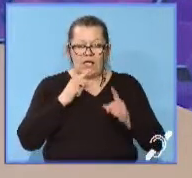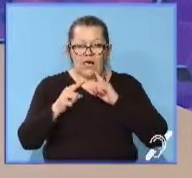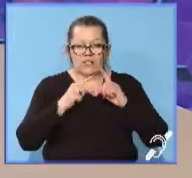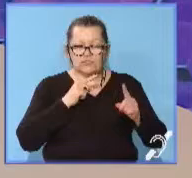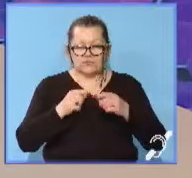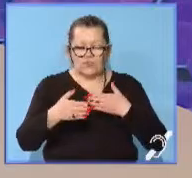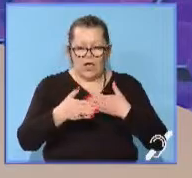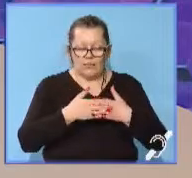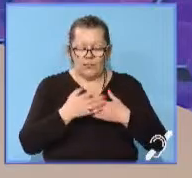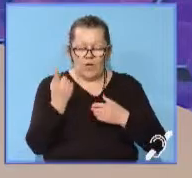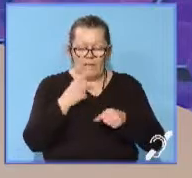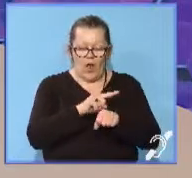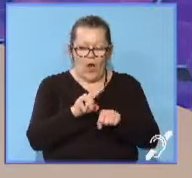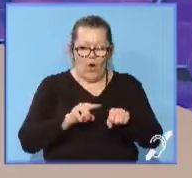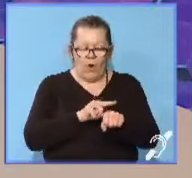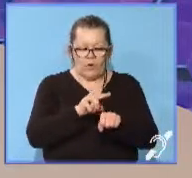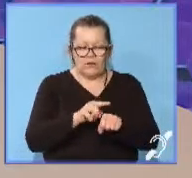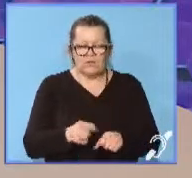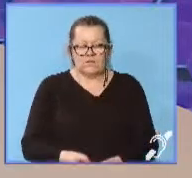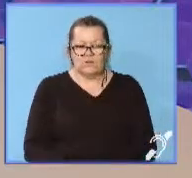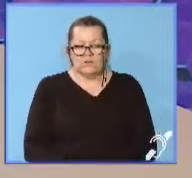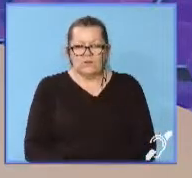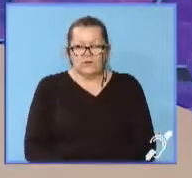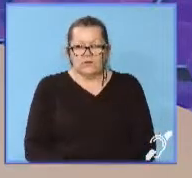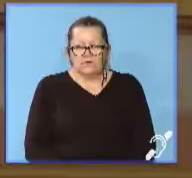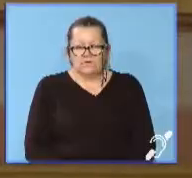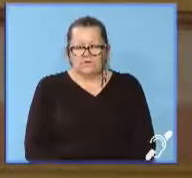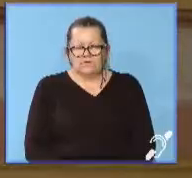recital Ce a durat mai bine de o